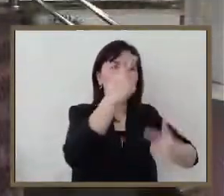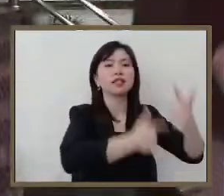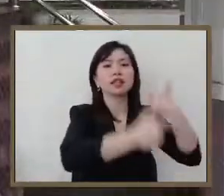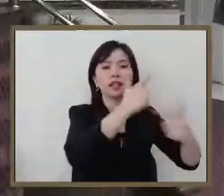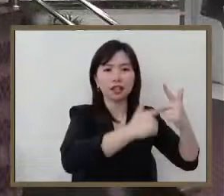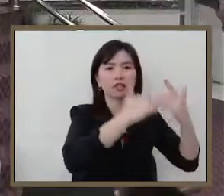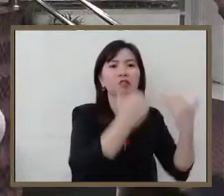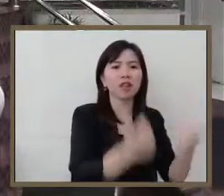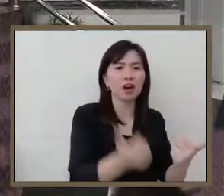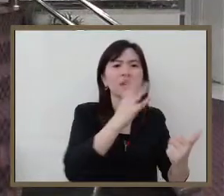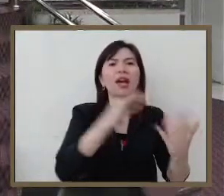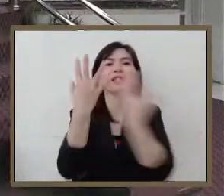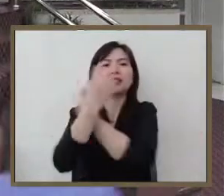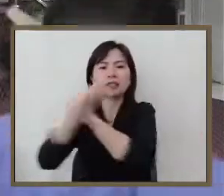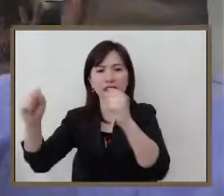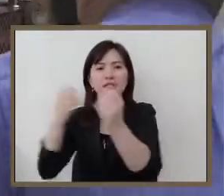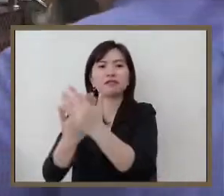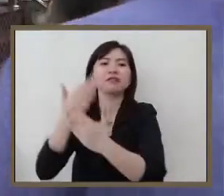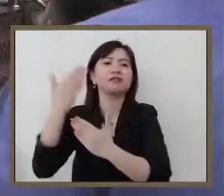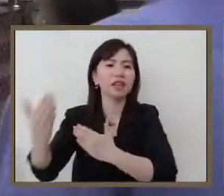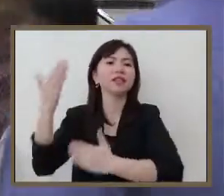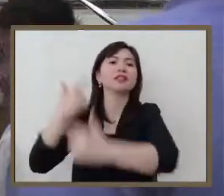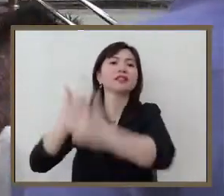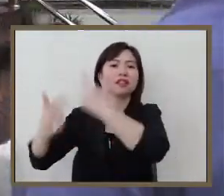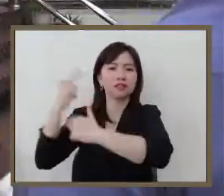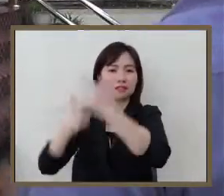today and save the next generation.